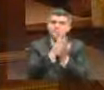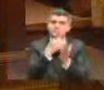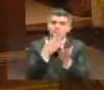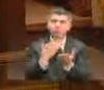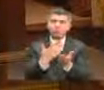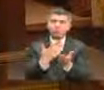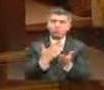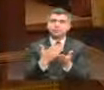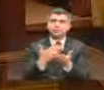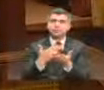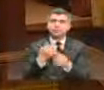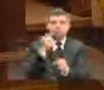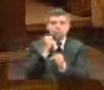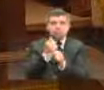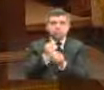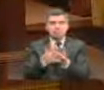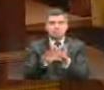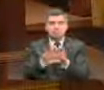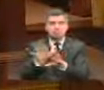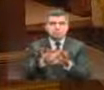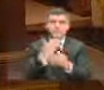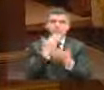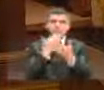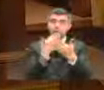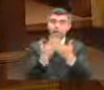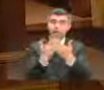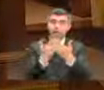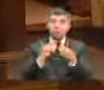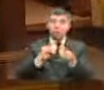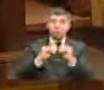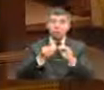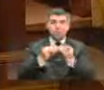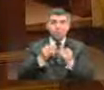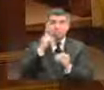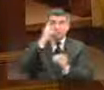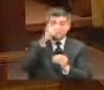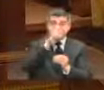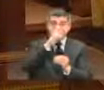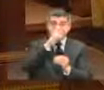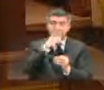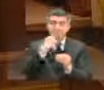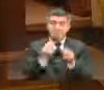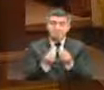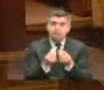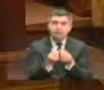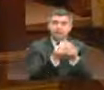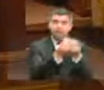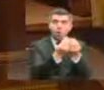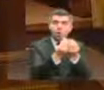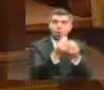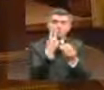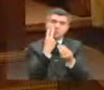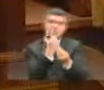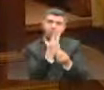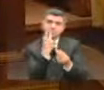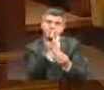واحد العمل اللي هو عمل مشكور عليه، ولكن كاين إشكالية، والإشكالية اللي هي خطيرة جدا هو المواكبة ديال هذا العمل اللي هو